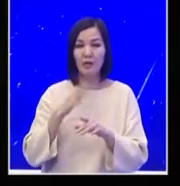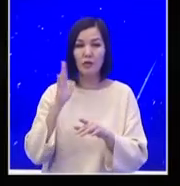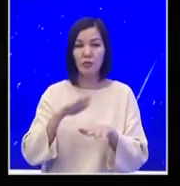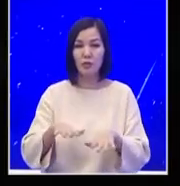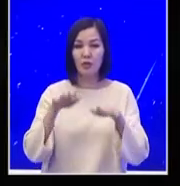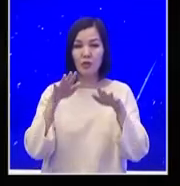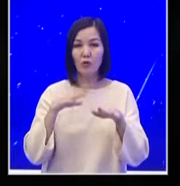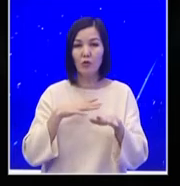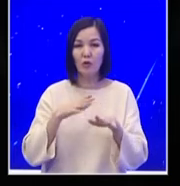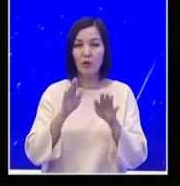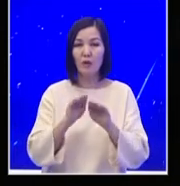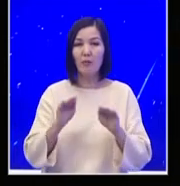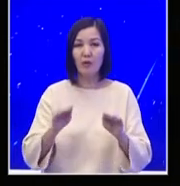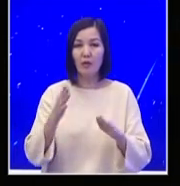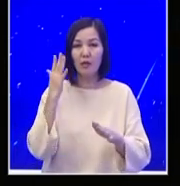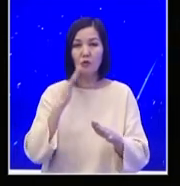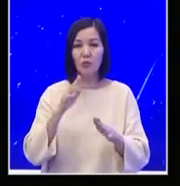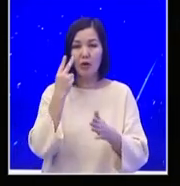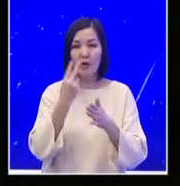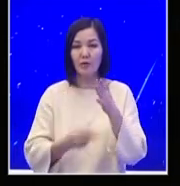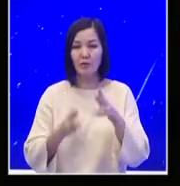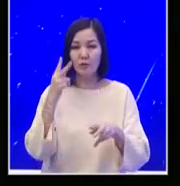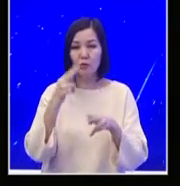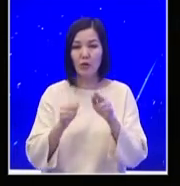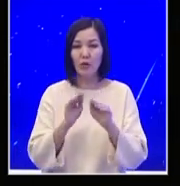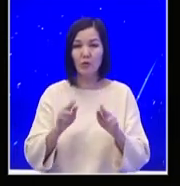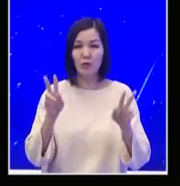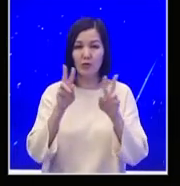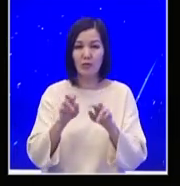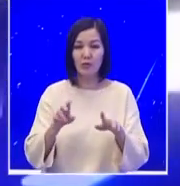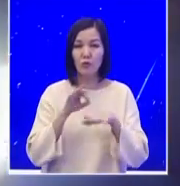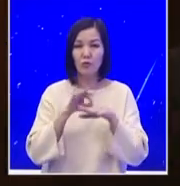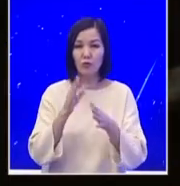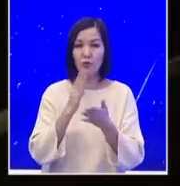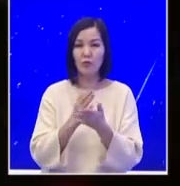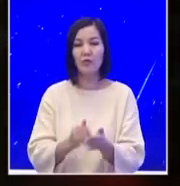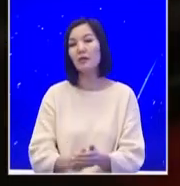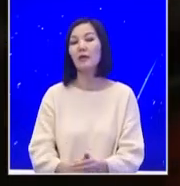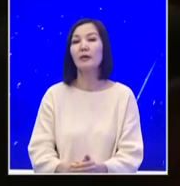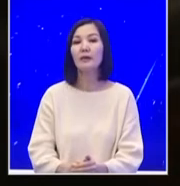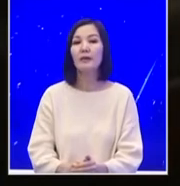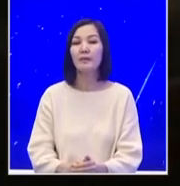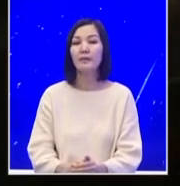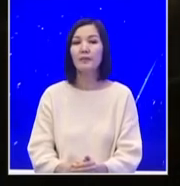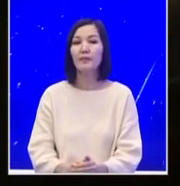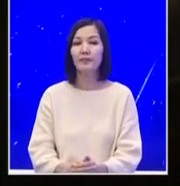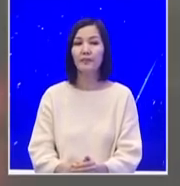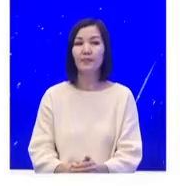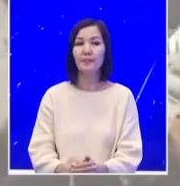деңгейі көтеріліп, балаларды ағызып әкеткен. Қазір жоғалып кеткен оқушыларды іздестіру шаралары жүріп жатыр.